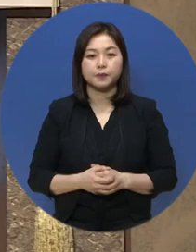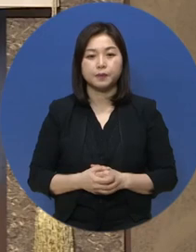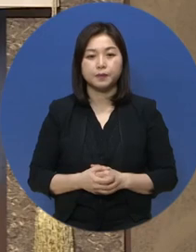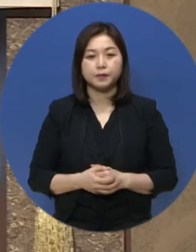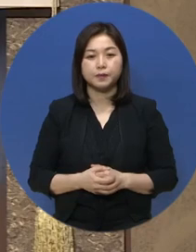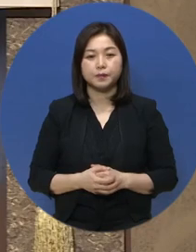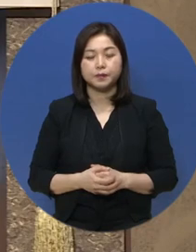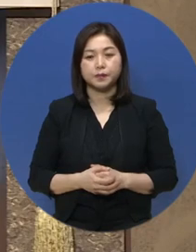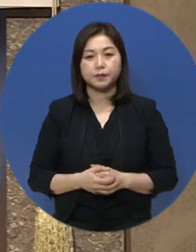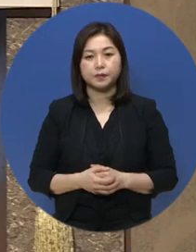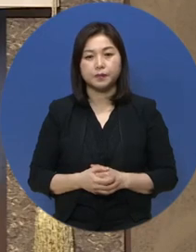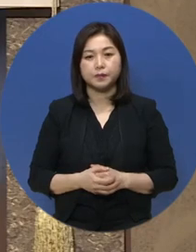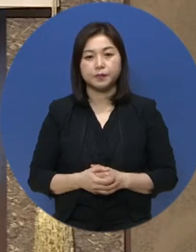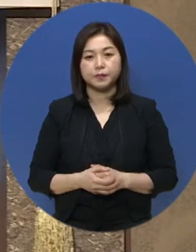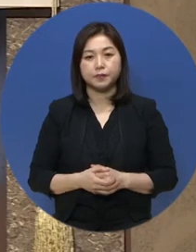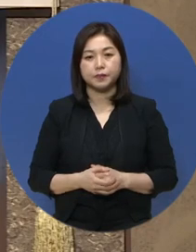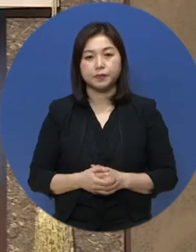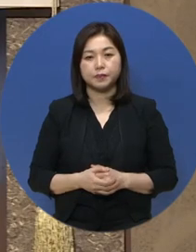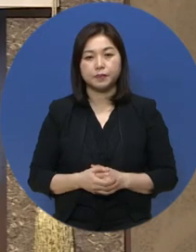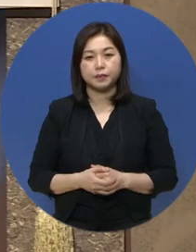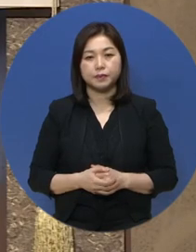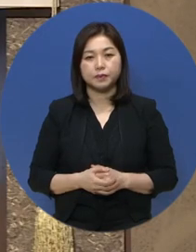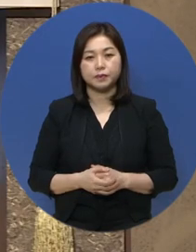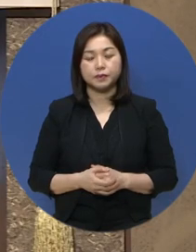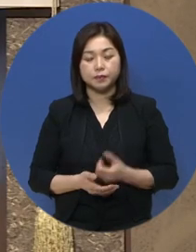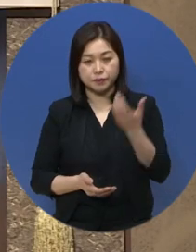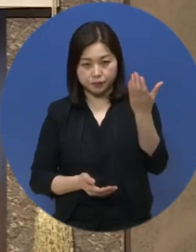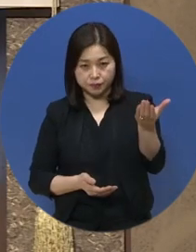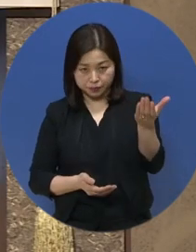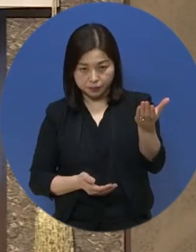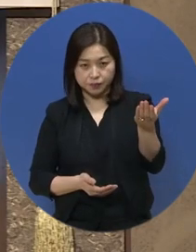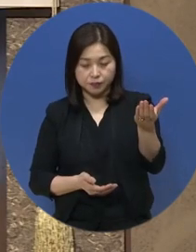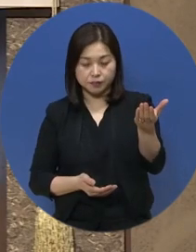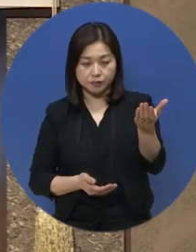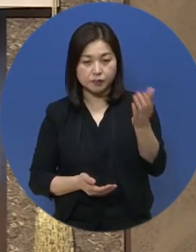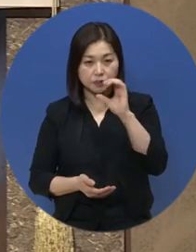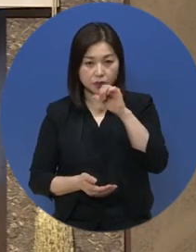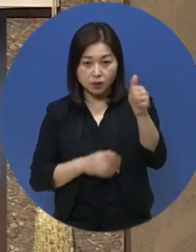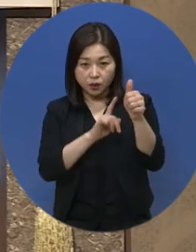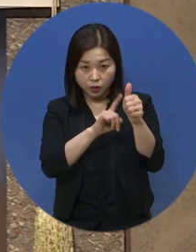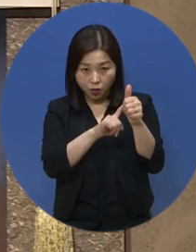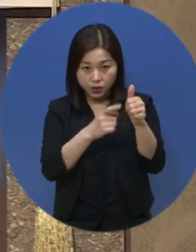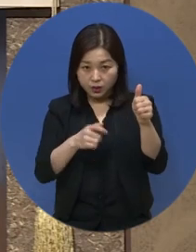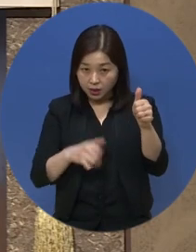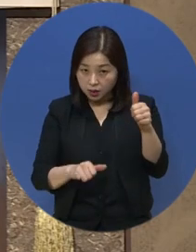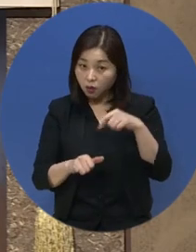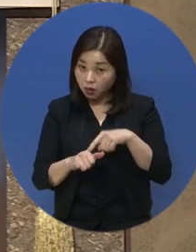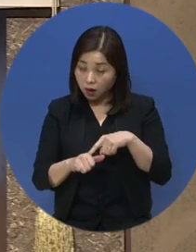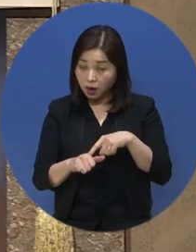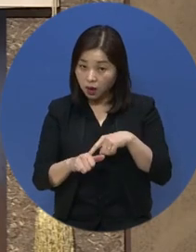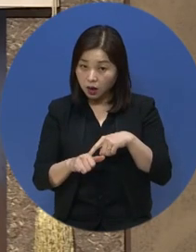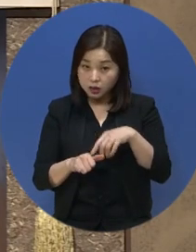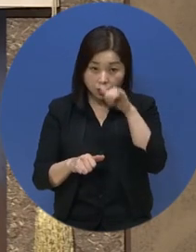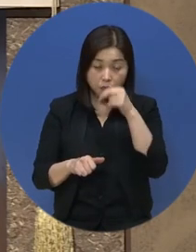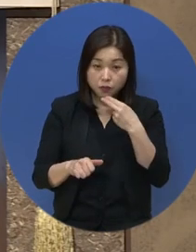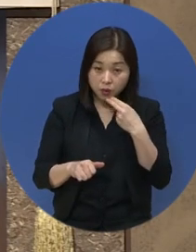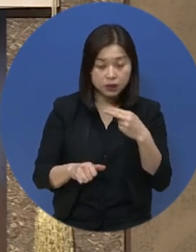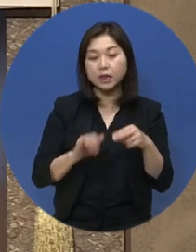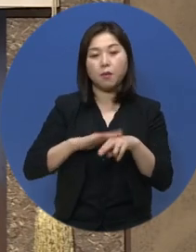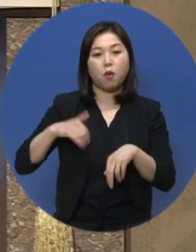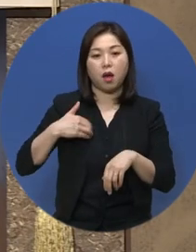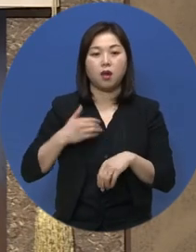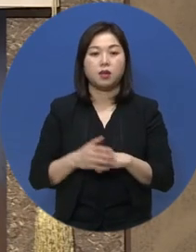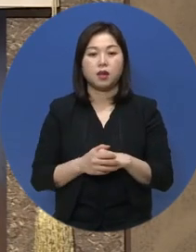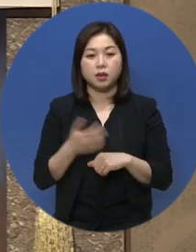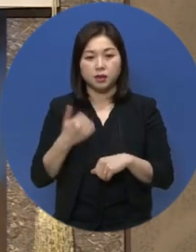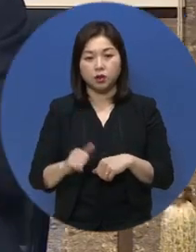시설에도 이렇게 예를 들어서 우리 손혜임 씨님께서도 혹시 자녀가 있으신지 모르겠지만 그 자녀가 둘이